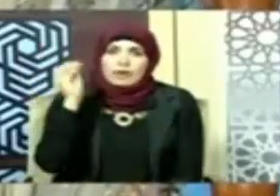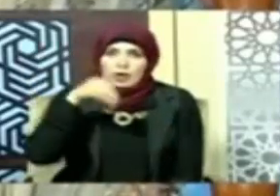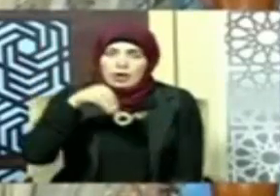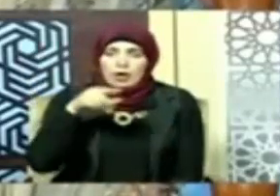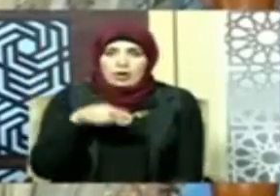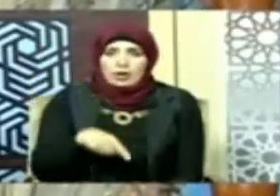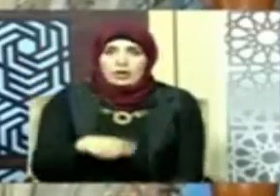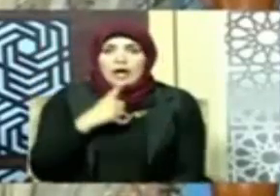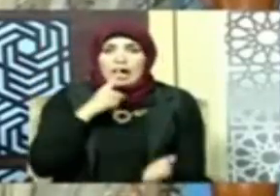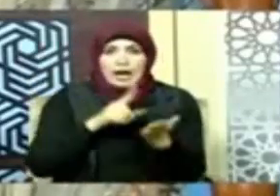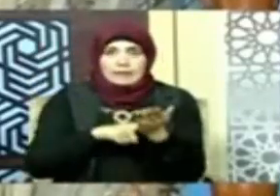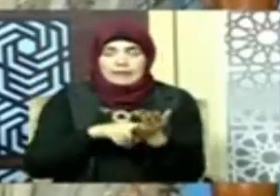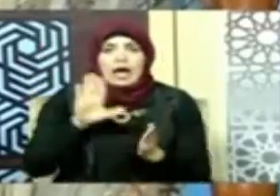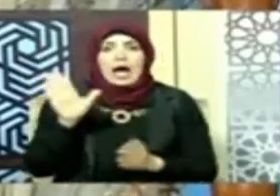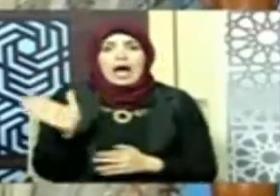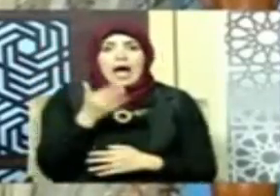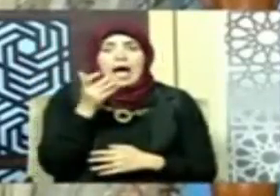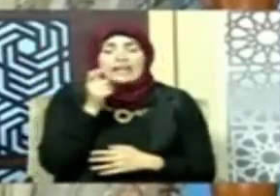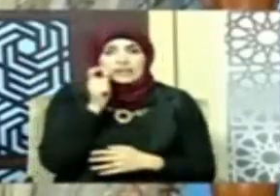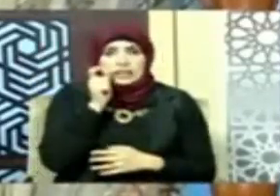إلى أن أي خبر